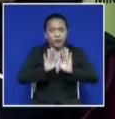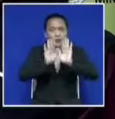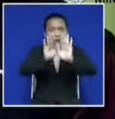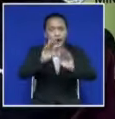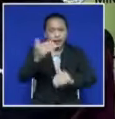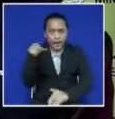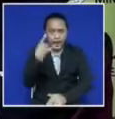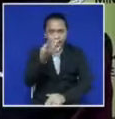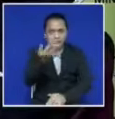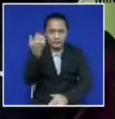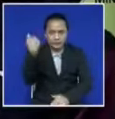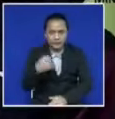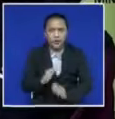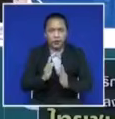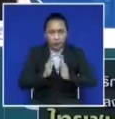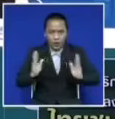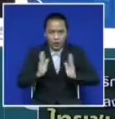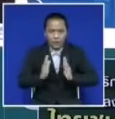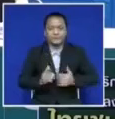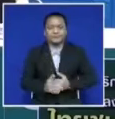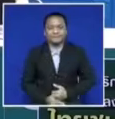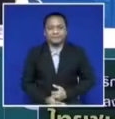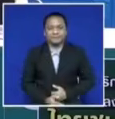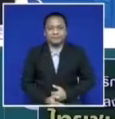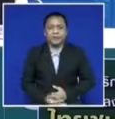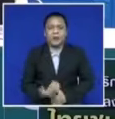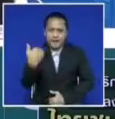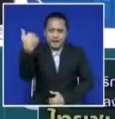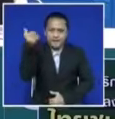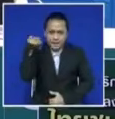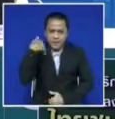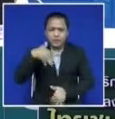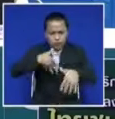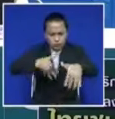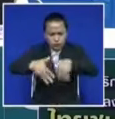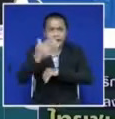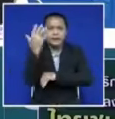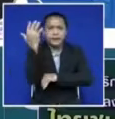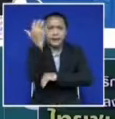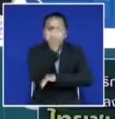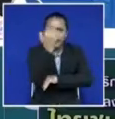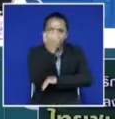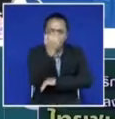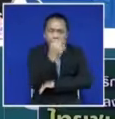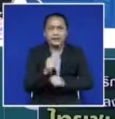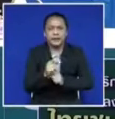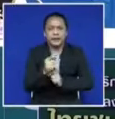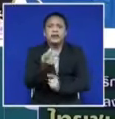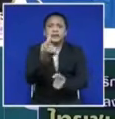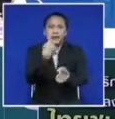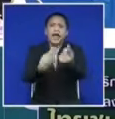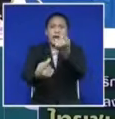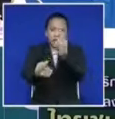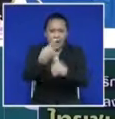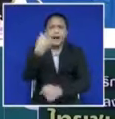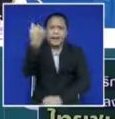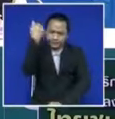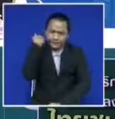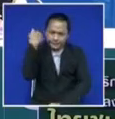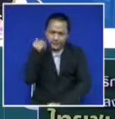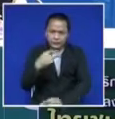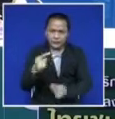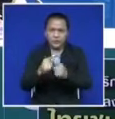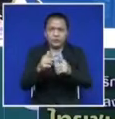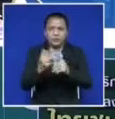หมคะ ครับขอบคุณครับขออนุญาตท่านปลัดครับเนื่องจากมีพี่น้องสื่อมวลชนนะครับได้สอบถามมาหลายประการโดยเฉ